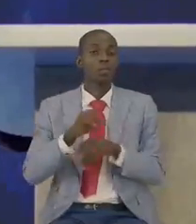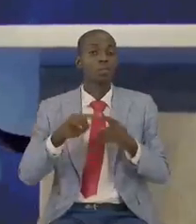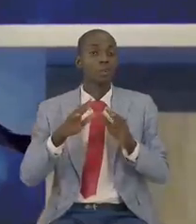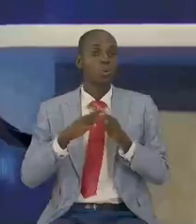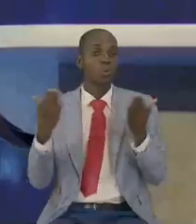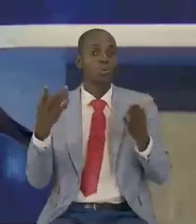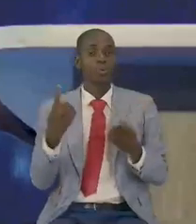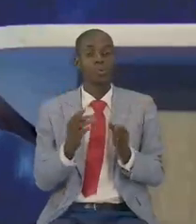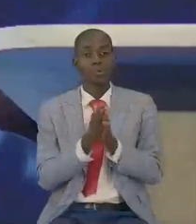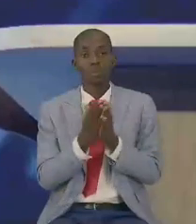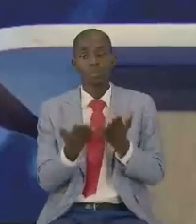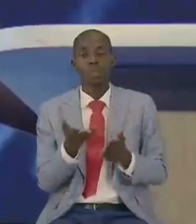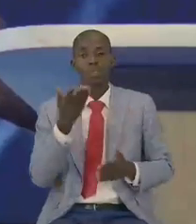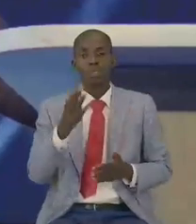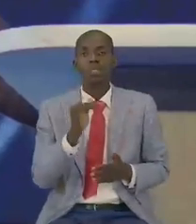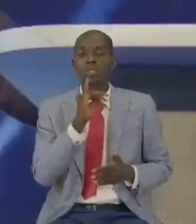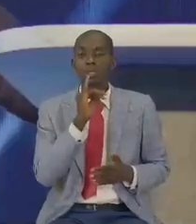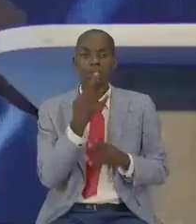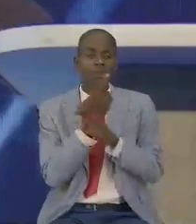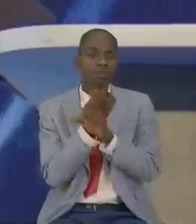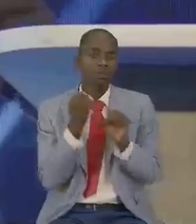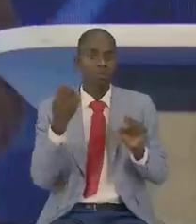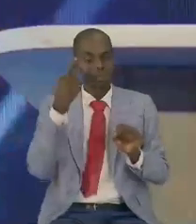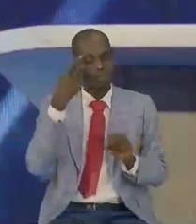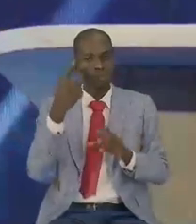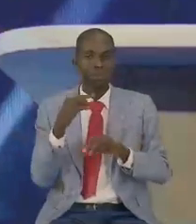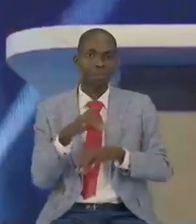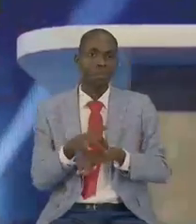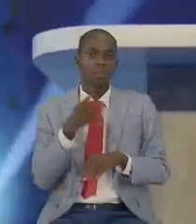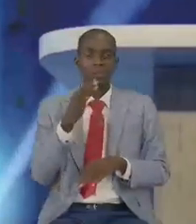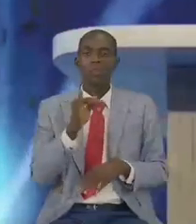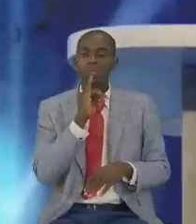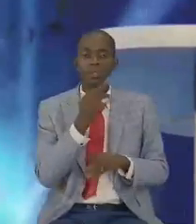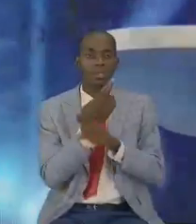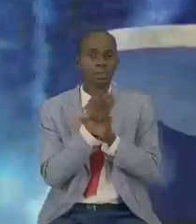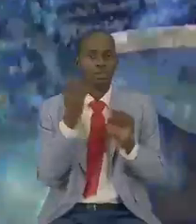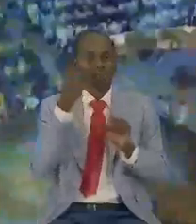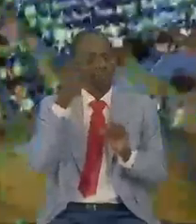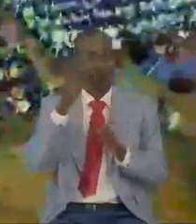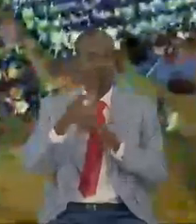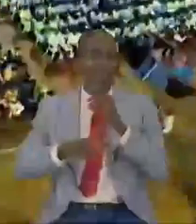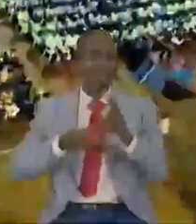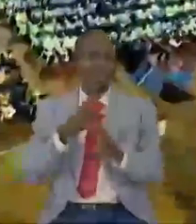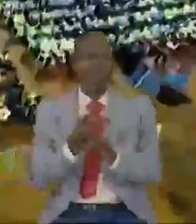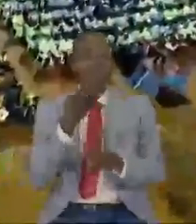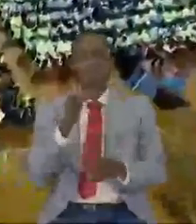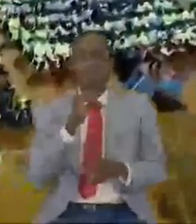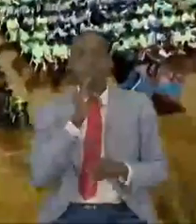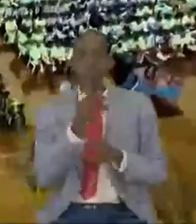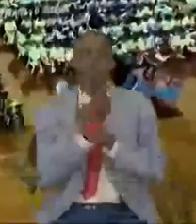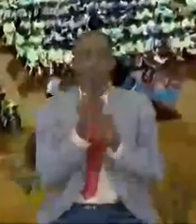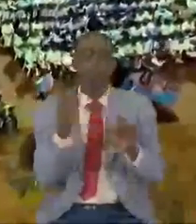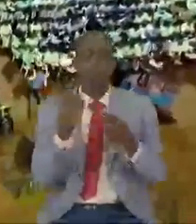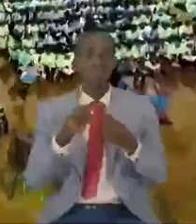y a la rédemption. Ici, il y a la rédemption pour le monde. Il y a la rédemption